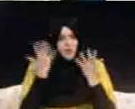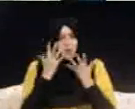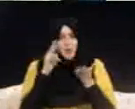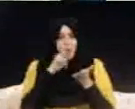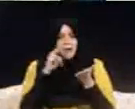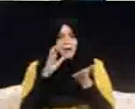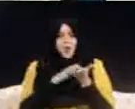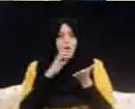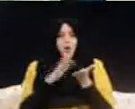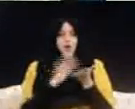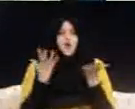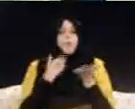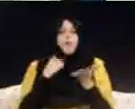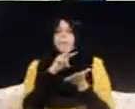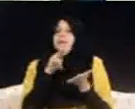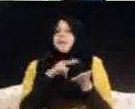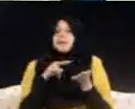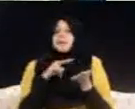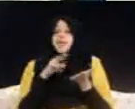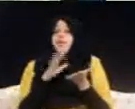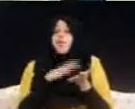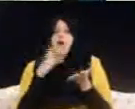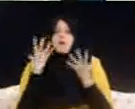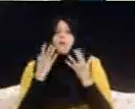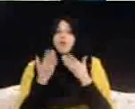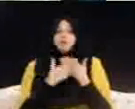حياة بروحي كيفاش نقرأ القرآن.